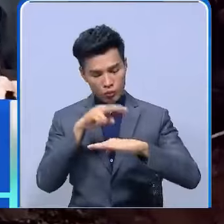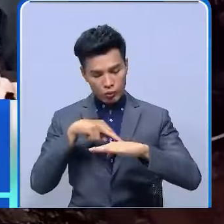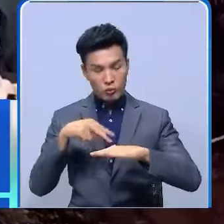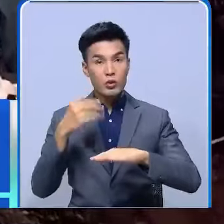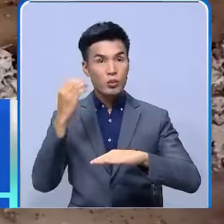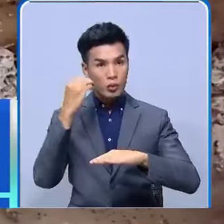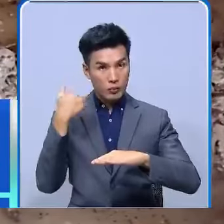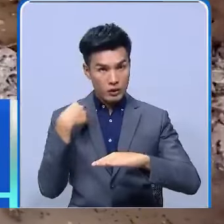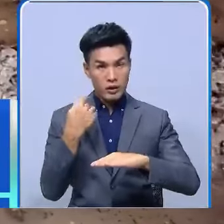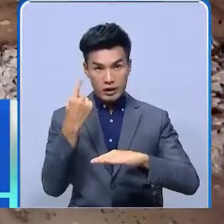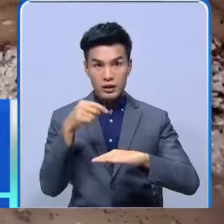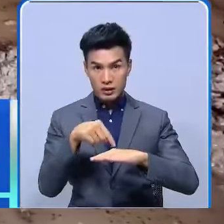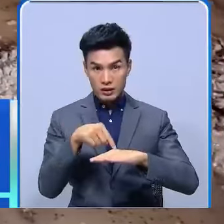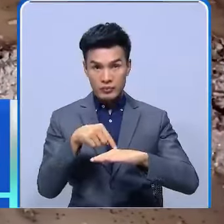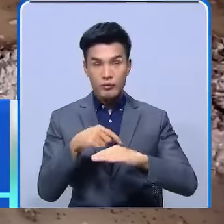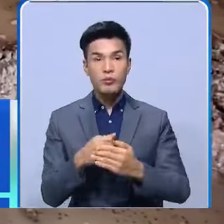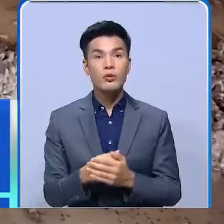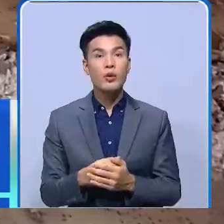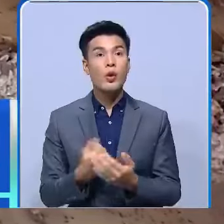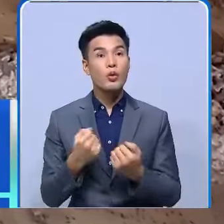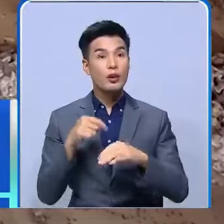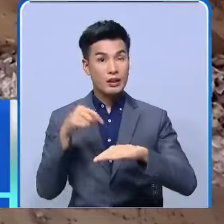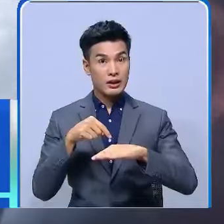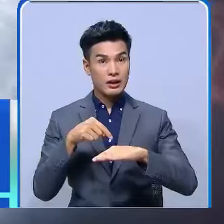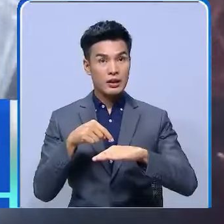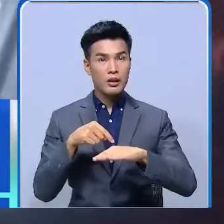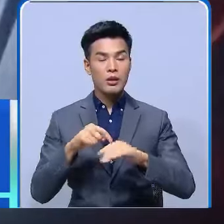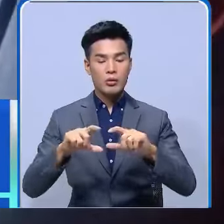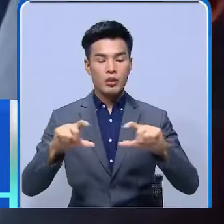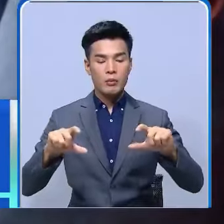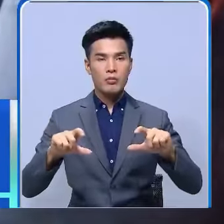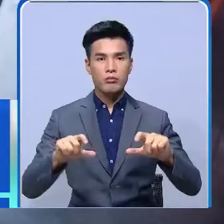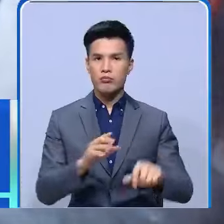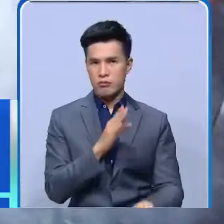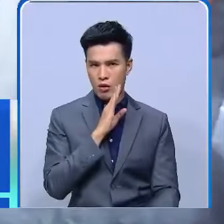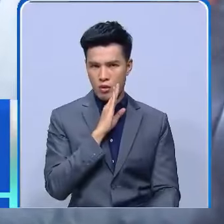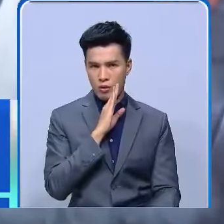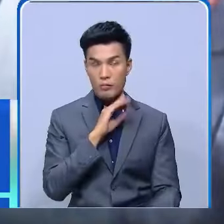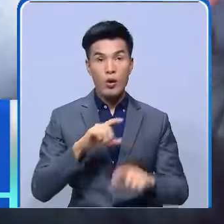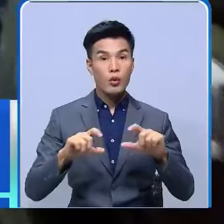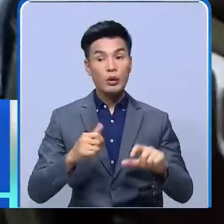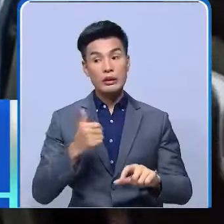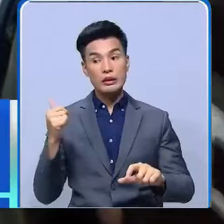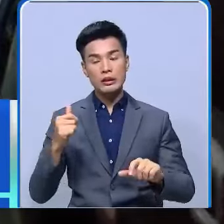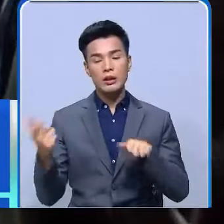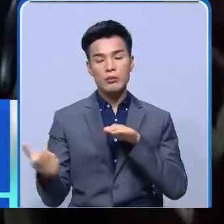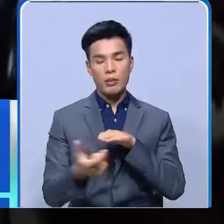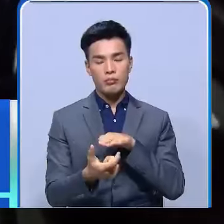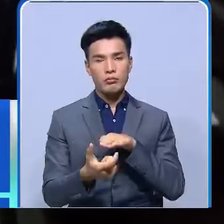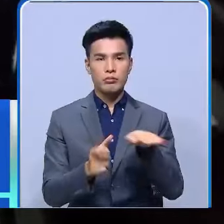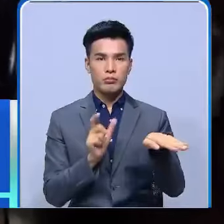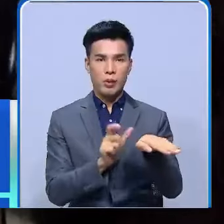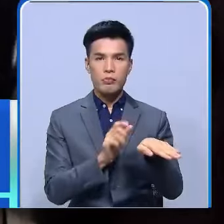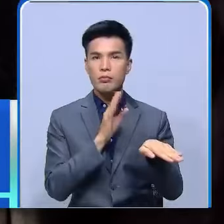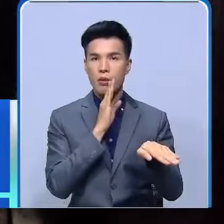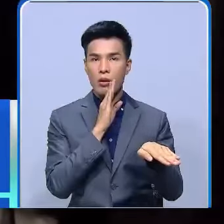พท์มือถือเครื่องนึงด้วยนะแล้วก็รถคันนี้เนี่ยเขาใส่ทะเบียนปลอมเขาเอาทะเบียนของรถเก๋งมาสวมไว้รวมถึงมีการตรวจส